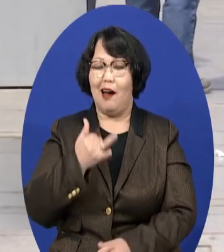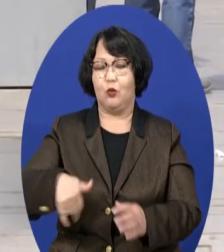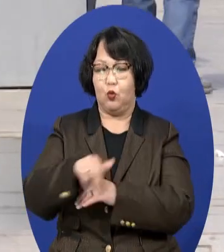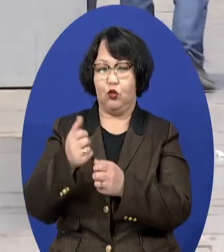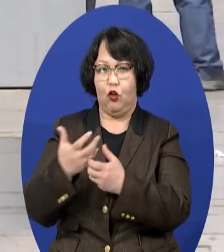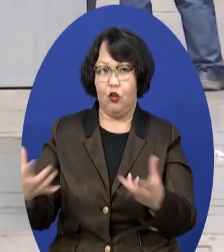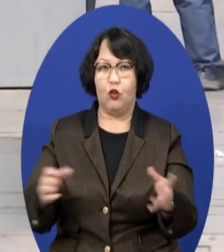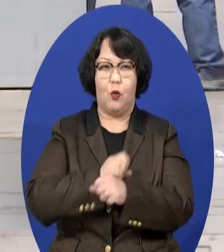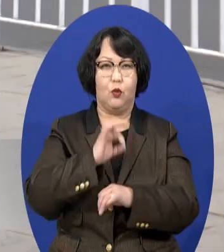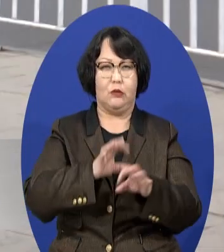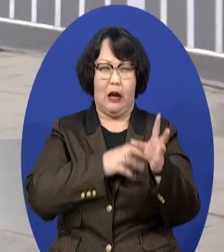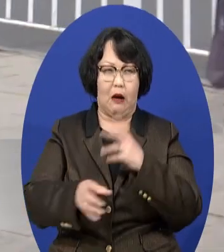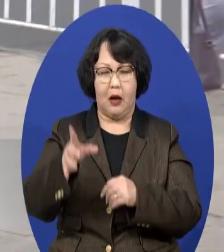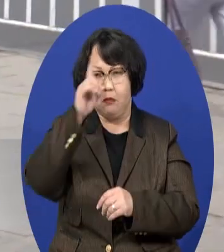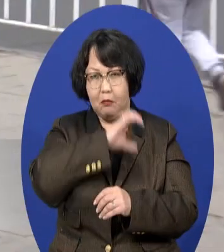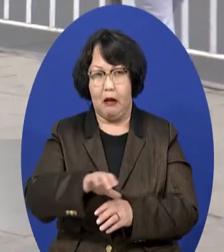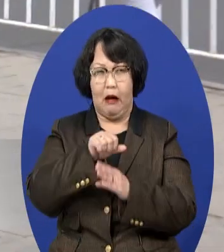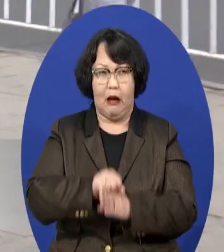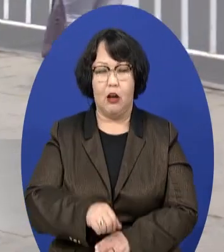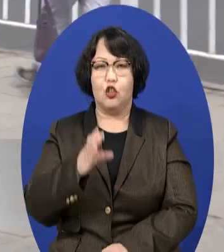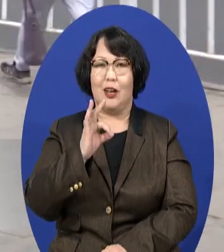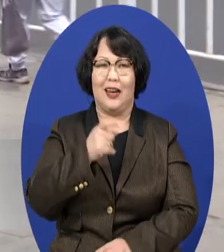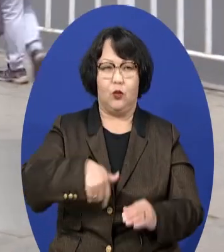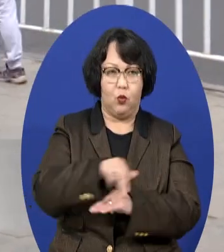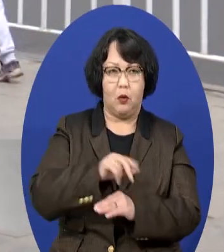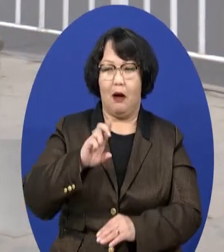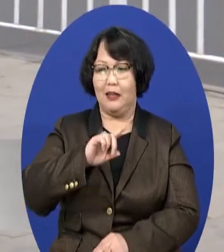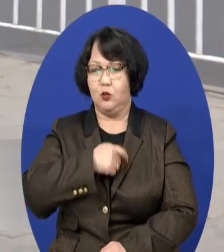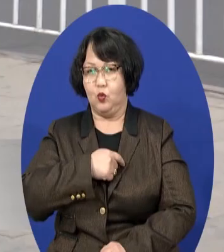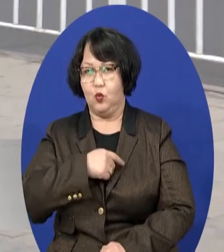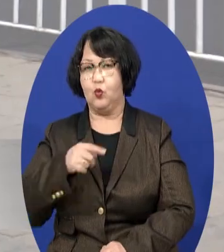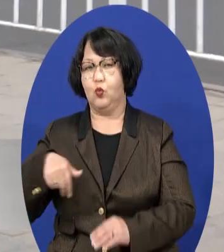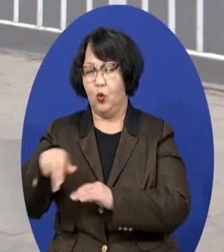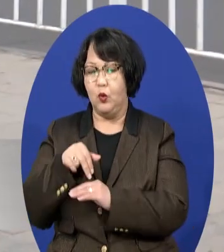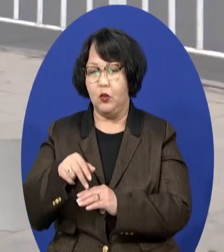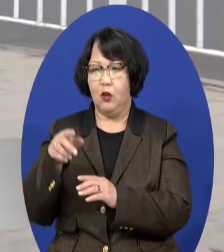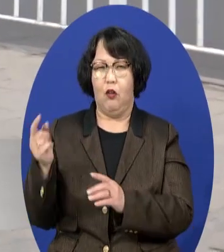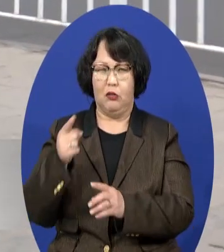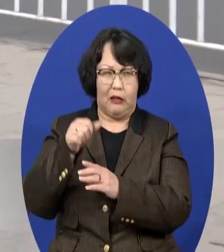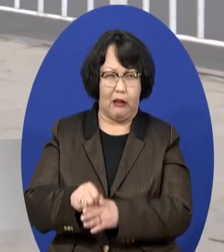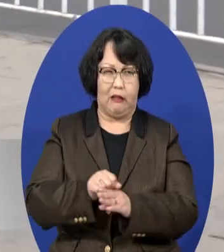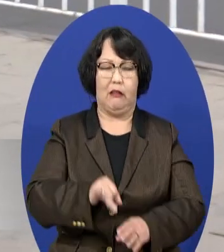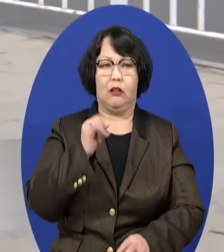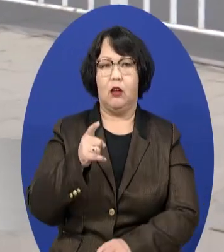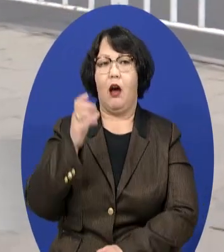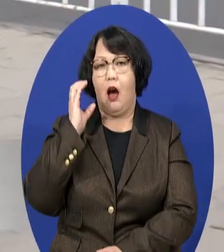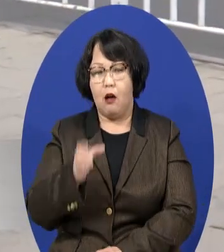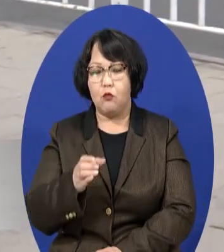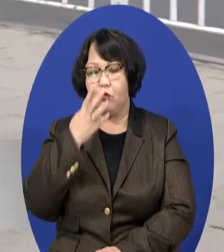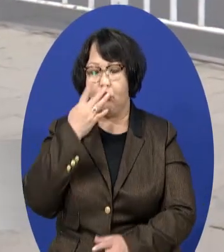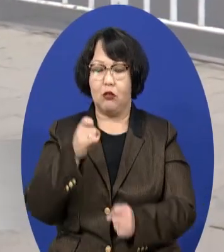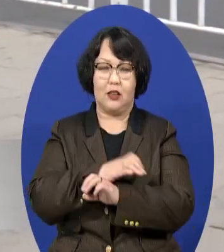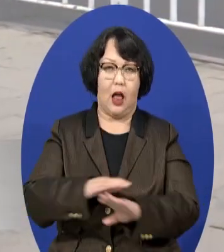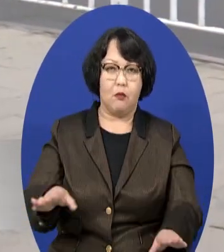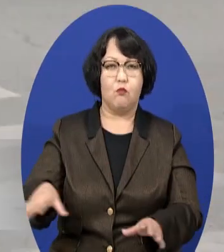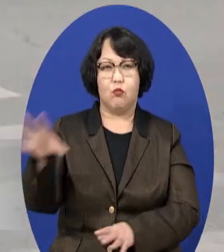төвчний тархалт имлгийн ачаалал Баян зүрх Сонгон Архан дүүрэгт өндөр байна. Нийтийн тээврийн хүртээмж, ногоон байгууламж, хүүхдийн тоглоомын